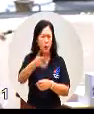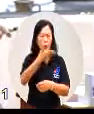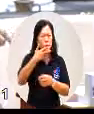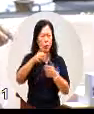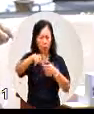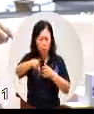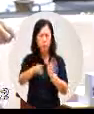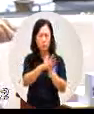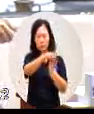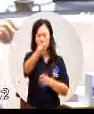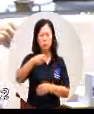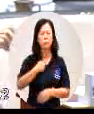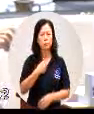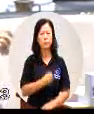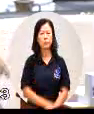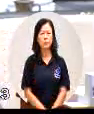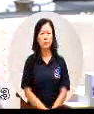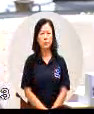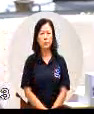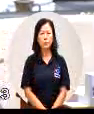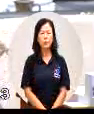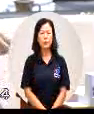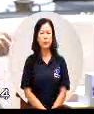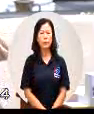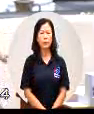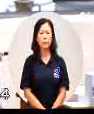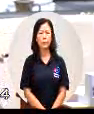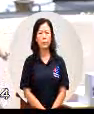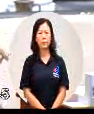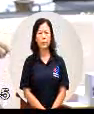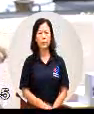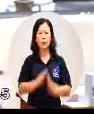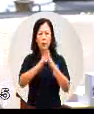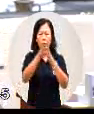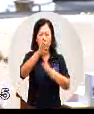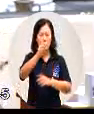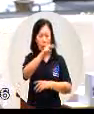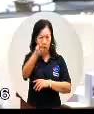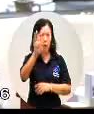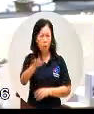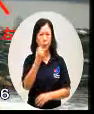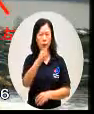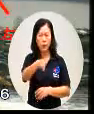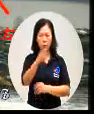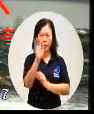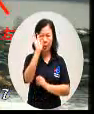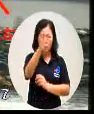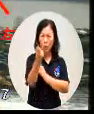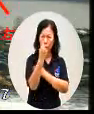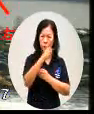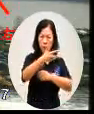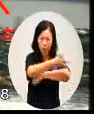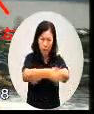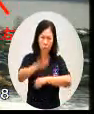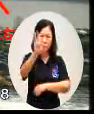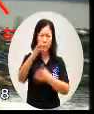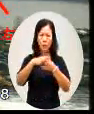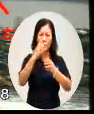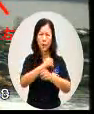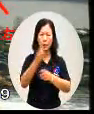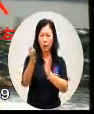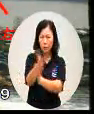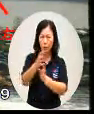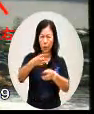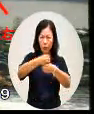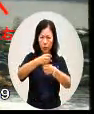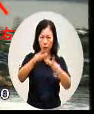局的。再下一个，哦，市长你有看到吗？这个红的 K， 这右昌大桥，另